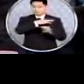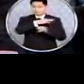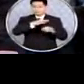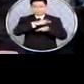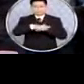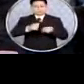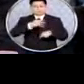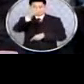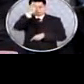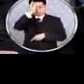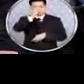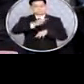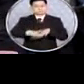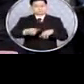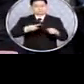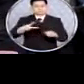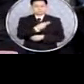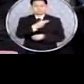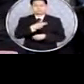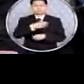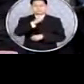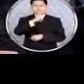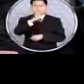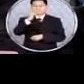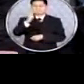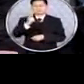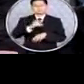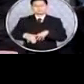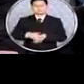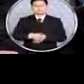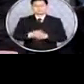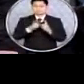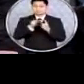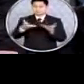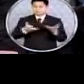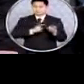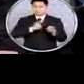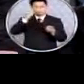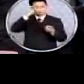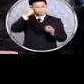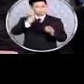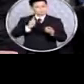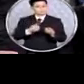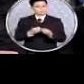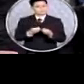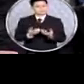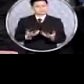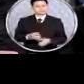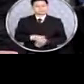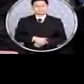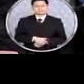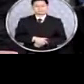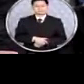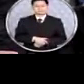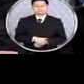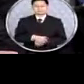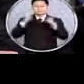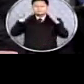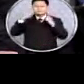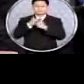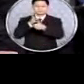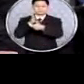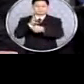生重大的变化，甚至有可能中断 ECFA。您对这样的事情有什么样的这个说法跟因应？宋先